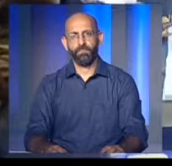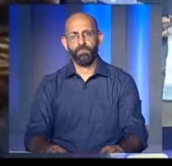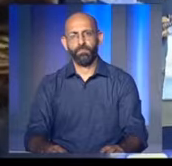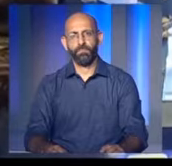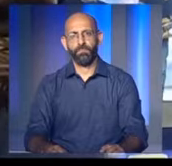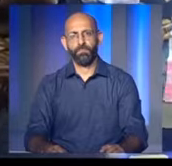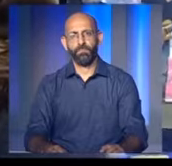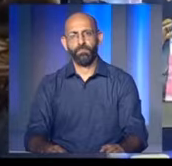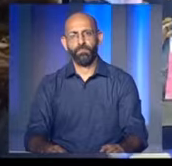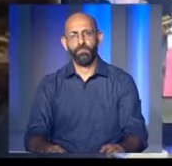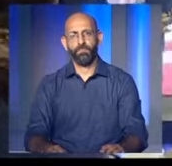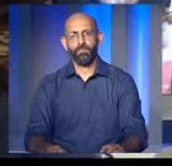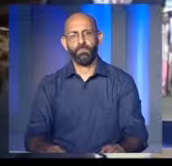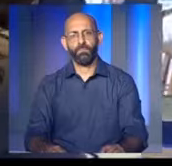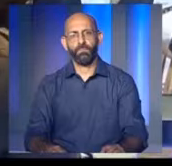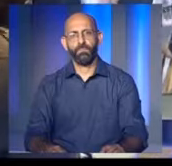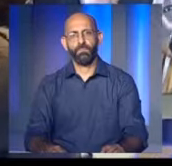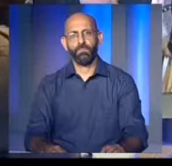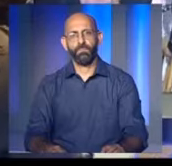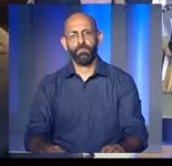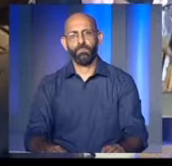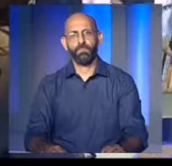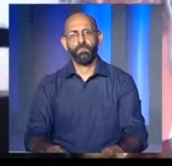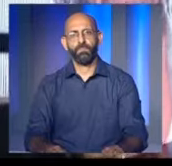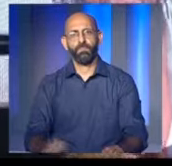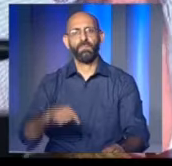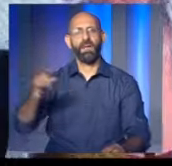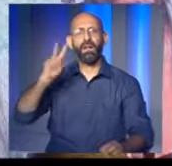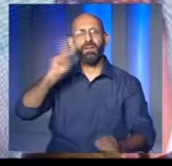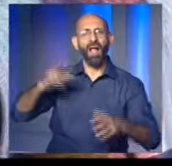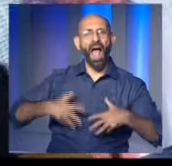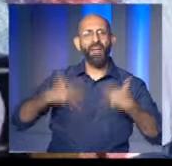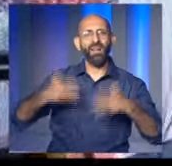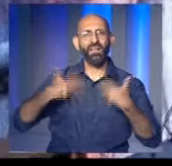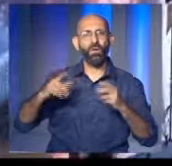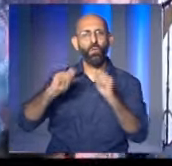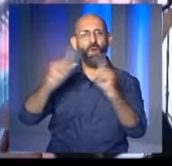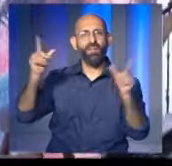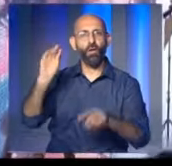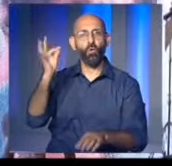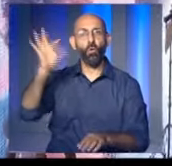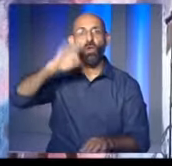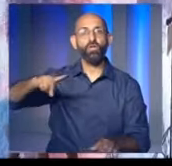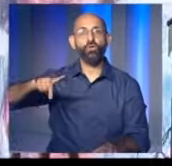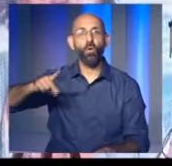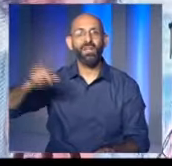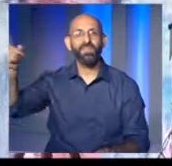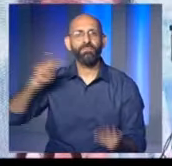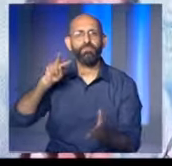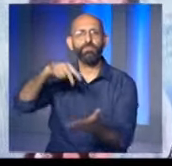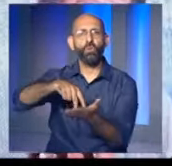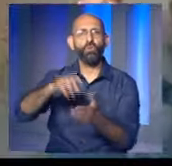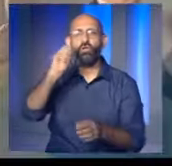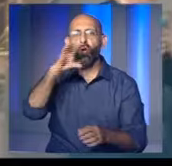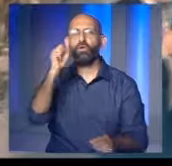بحفل أقيم على خليج لؤلؤة المتوسط جوني وعلى صوت الموج، أطلق النجم جو أشقر أغنيته الجديدة بيروت اشتقت لها